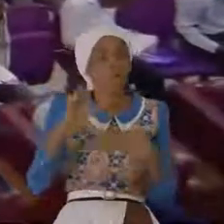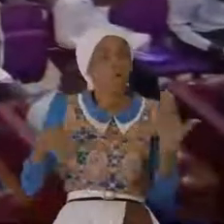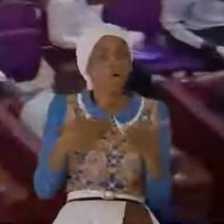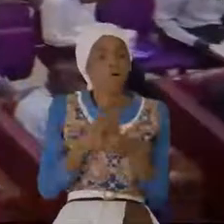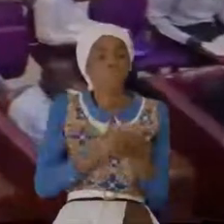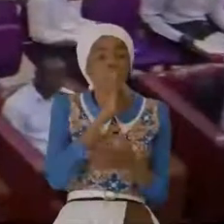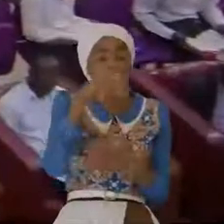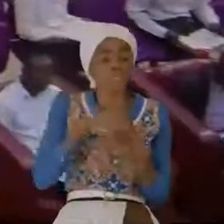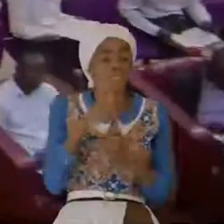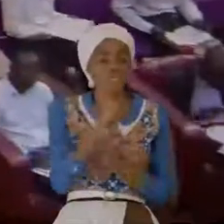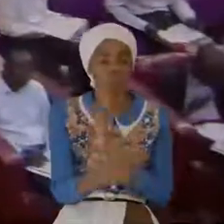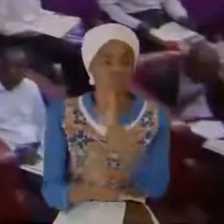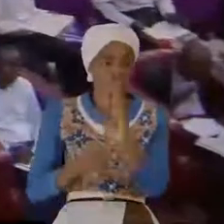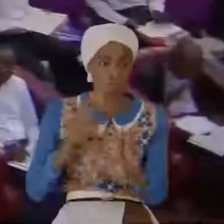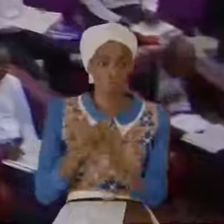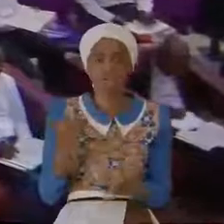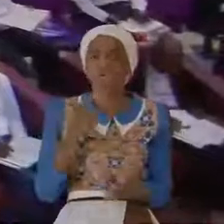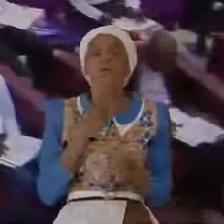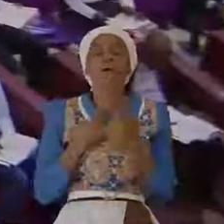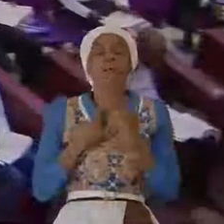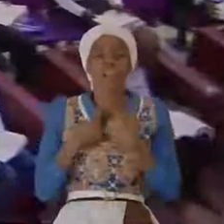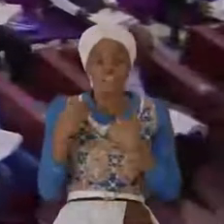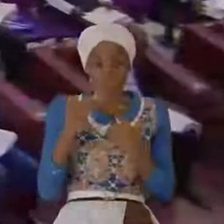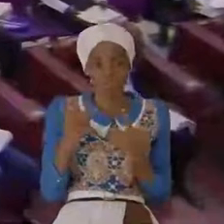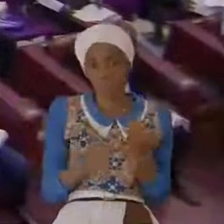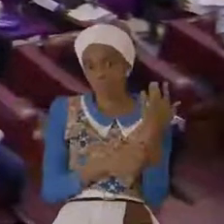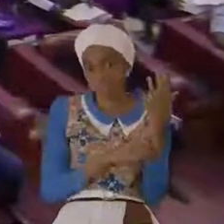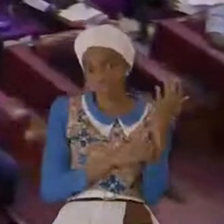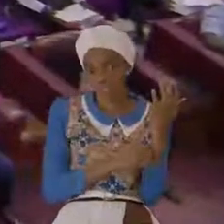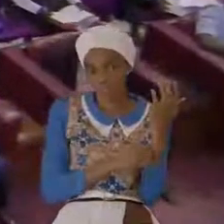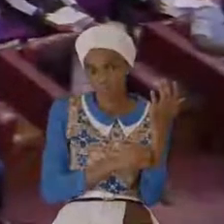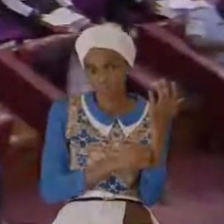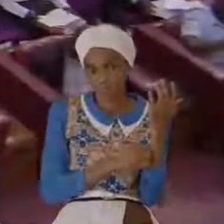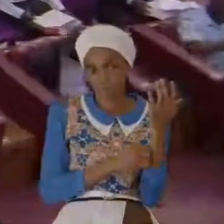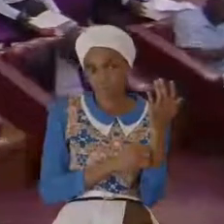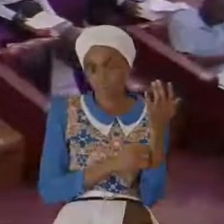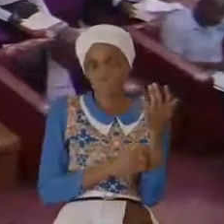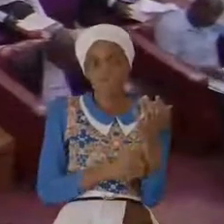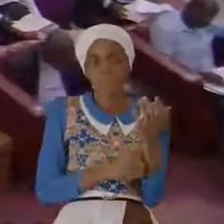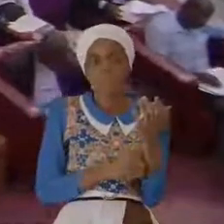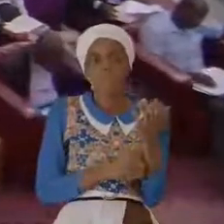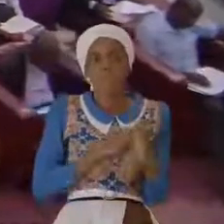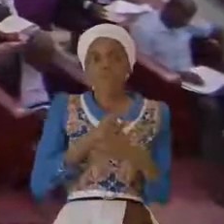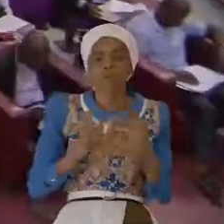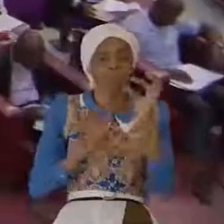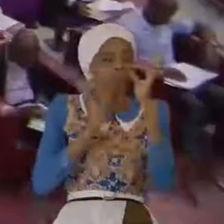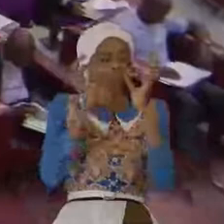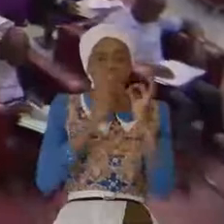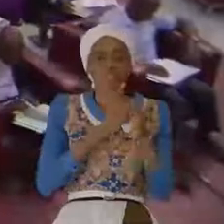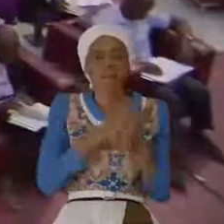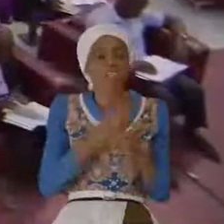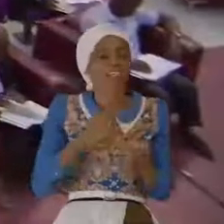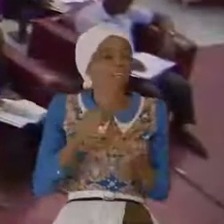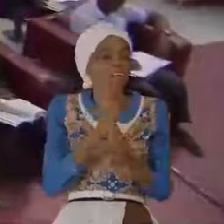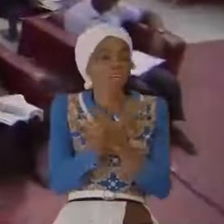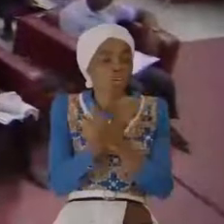Car tout ce qui est dans le monde, la convoitise de la chair, dans toutes les expressions, la convoitise